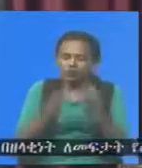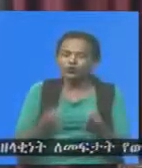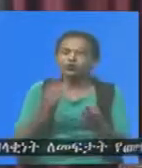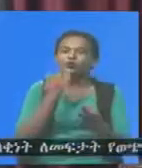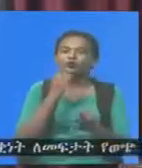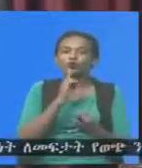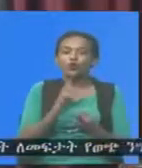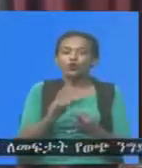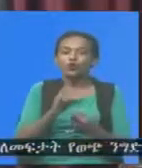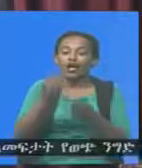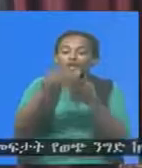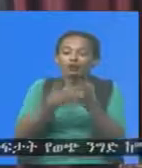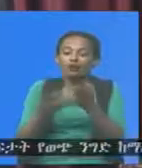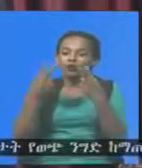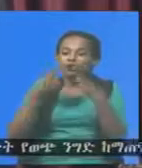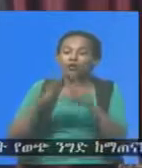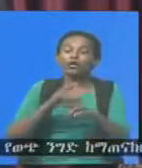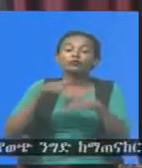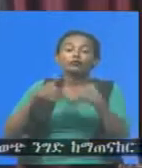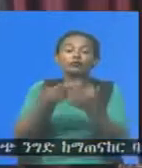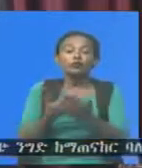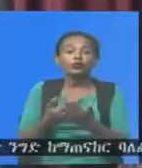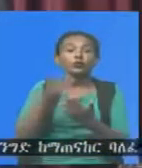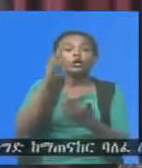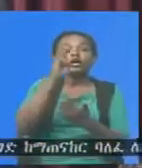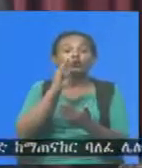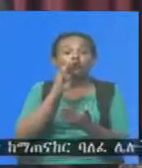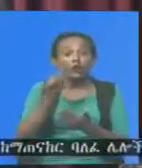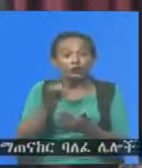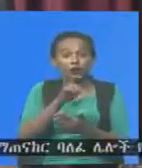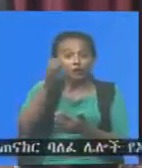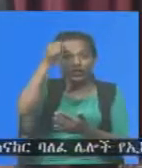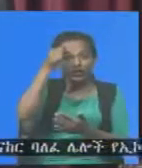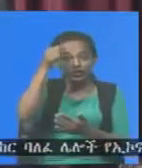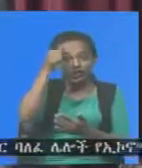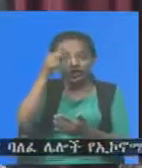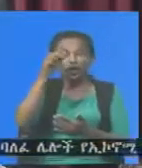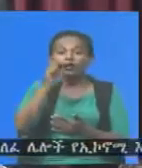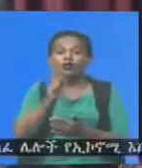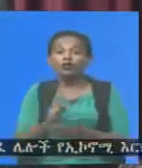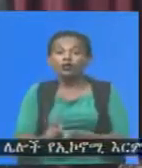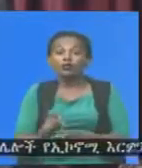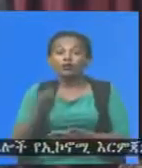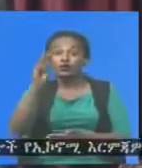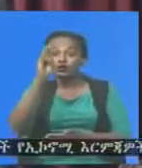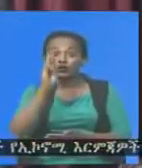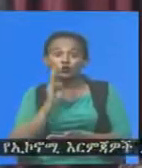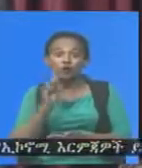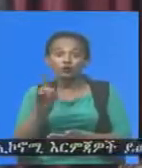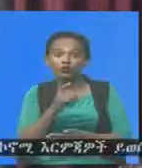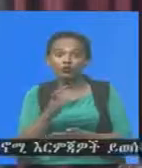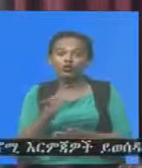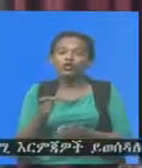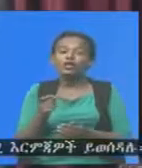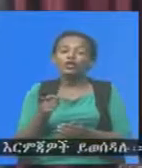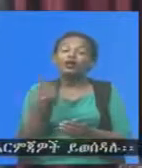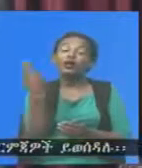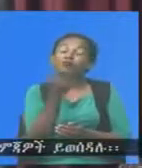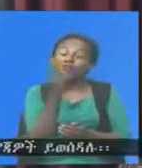እና ድንበሩን በሚመለከት በጥቅሉ ከሶማሊያም ይሁን ከኤርትራ ከሳው ሱዳን ይሁን ከሰሜን ሱዳን የሚያዋጣ መደመር ነው